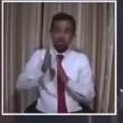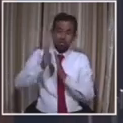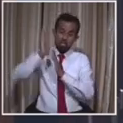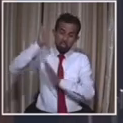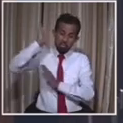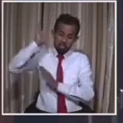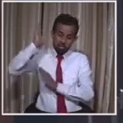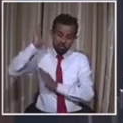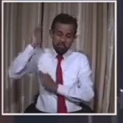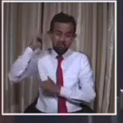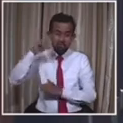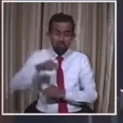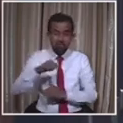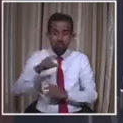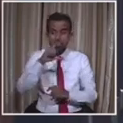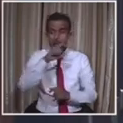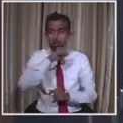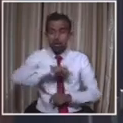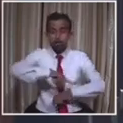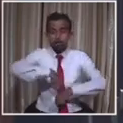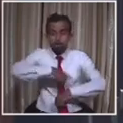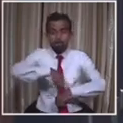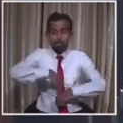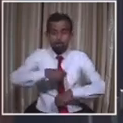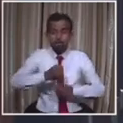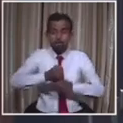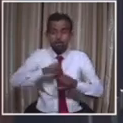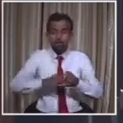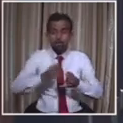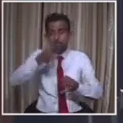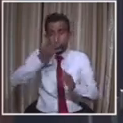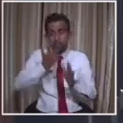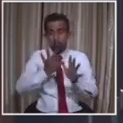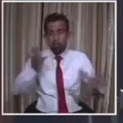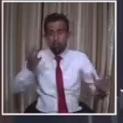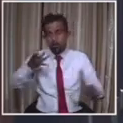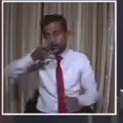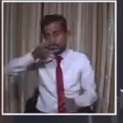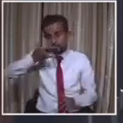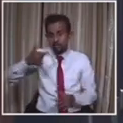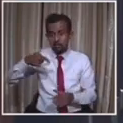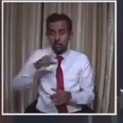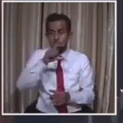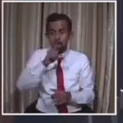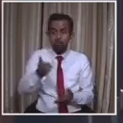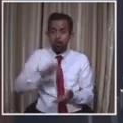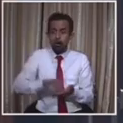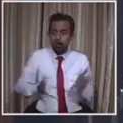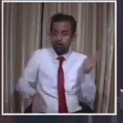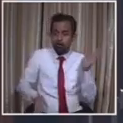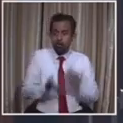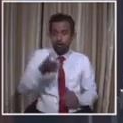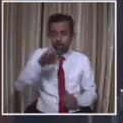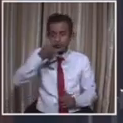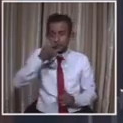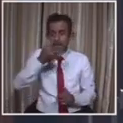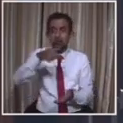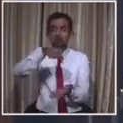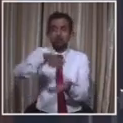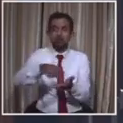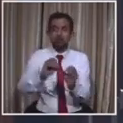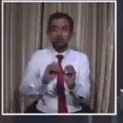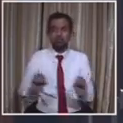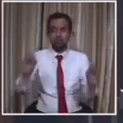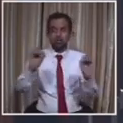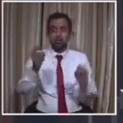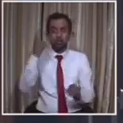එන්නේ. කොළඹ එනකොට පැය ගාණක් ගමේ පොලිමේ ඉඳලා තෙල් ගහගෙන එන්න වෙන්නේ. කොළඹින් ආයි ජනකොට තෙල් ගහන තැනක් නැහැ.